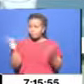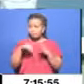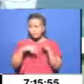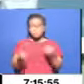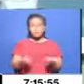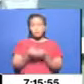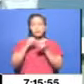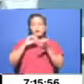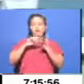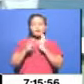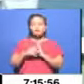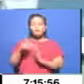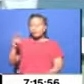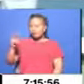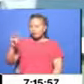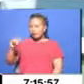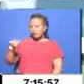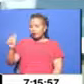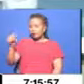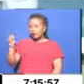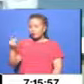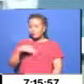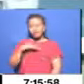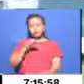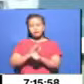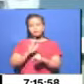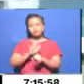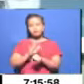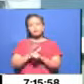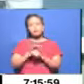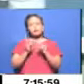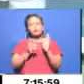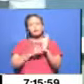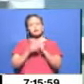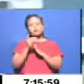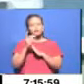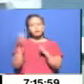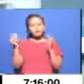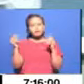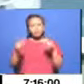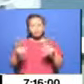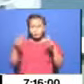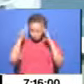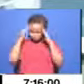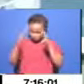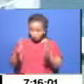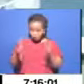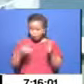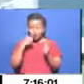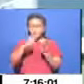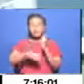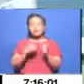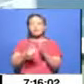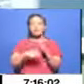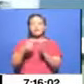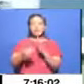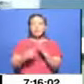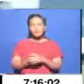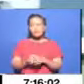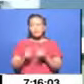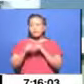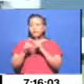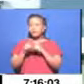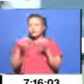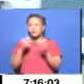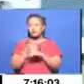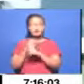miradi chungu nzima inayofanyika na leo tunaangazia masuala ya kiwanda cha wanasema vitambaa